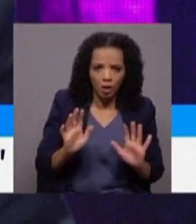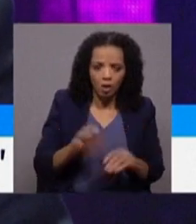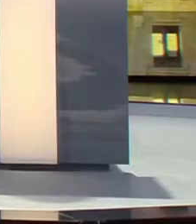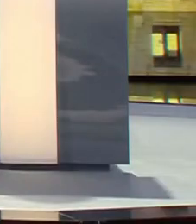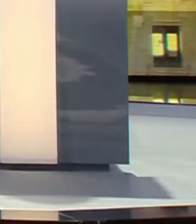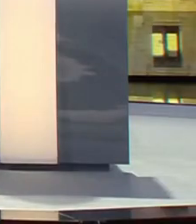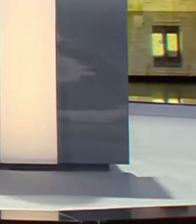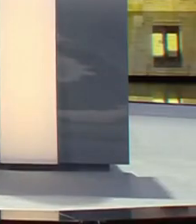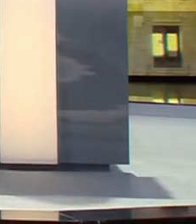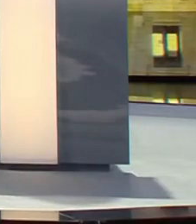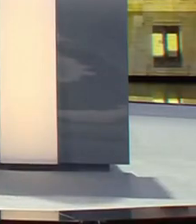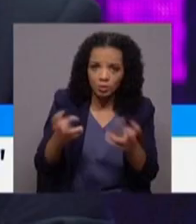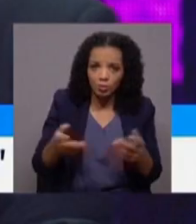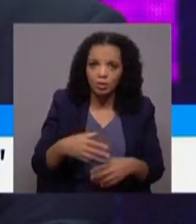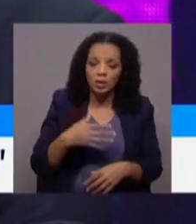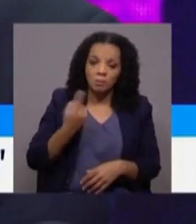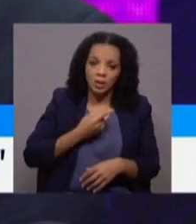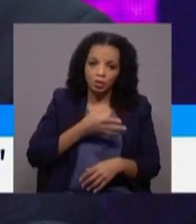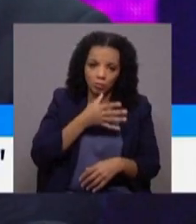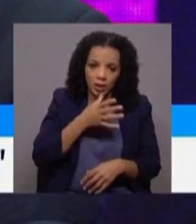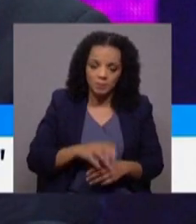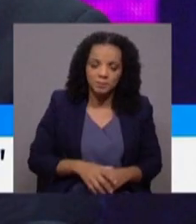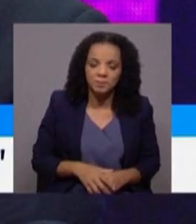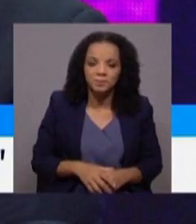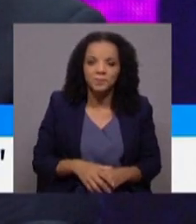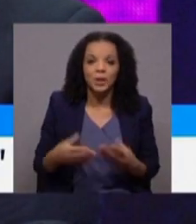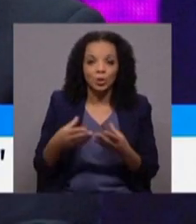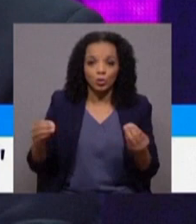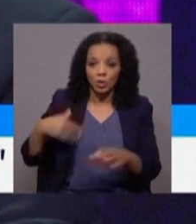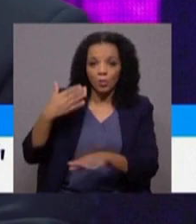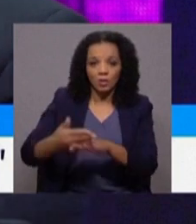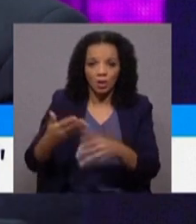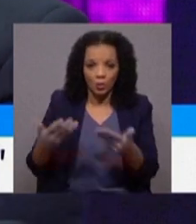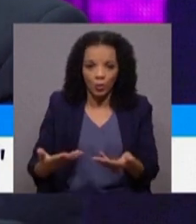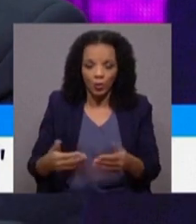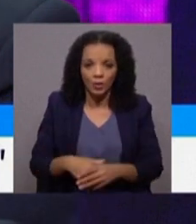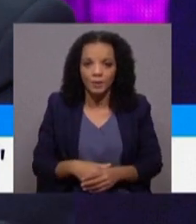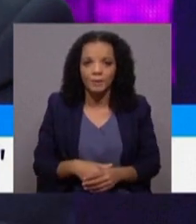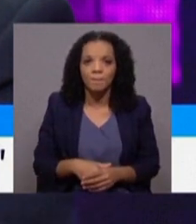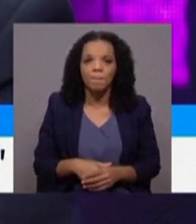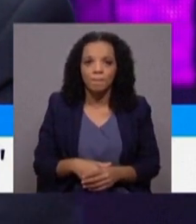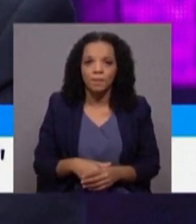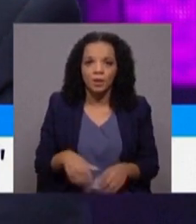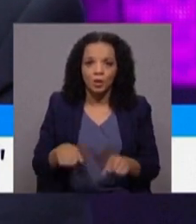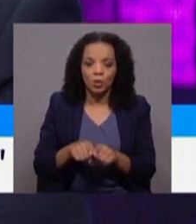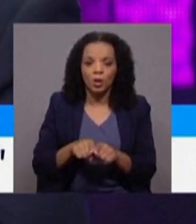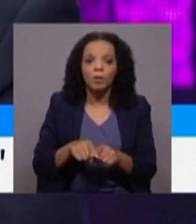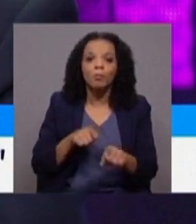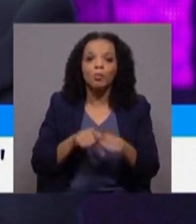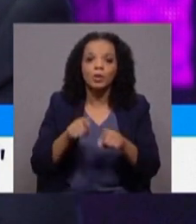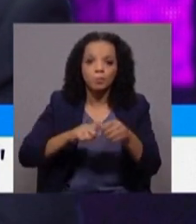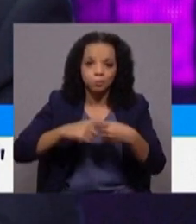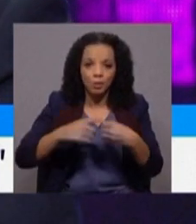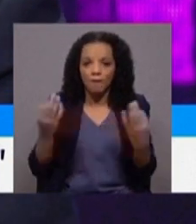Er werde weder Portugal noch die Portugiesen im Stich lassen, so Costa. Wenn wir nicht die absolute Mehrheit holen, dann müssen wir eben mit den Parteien